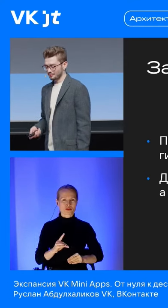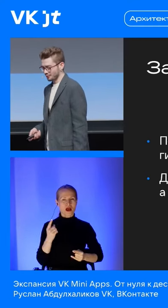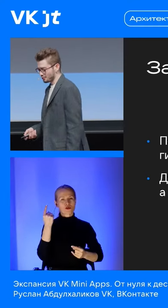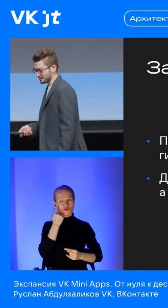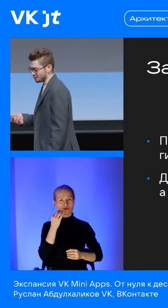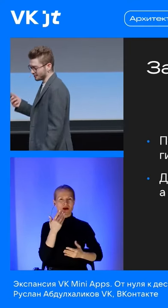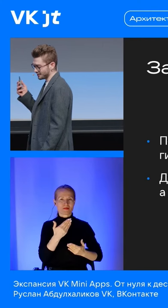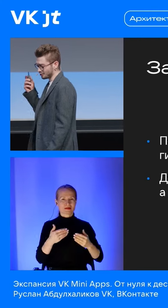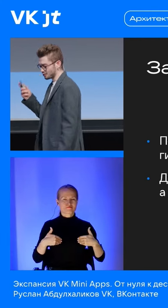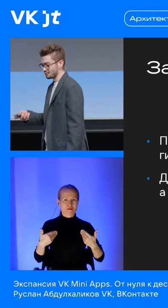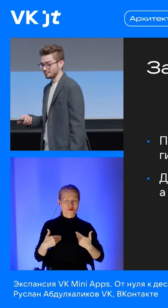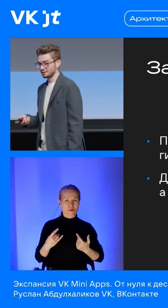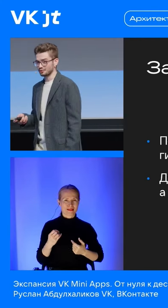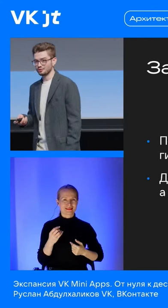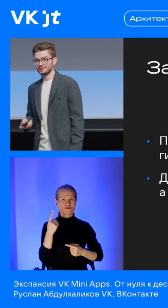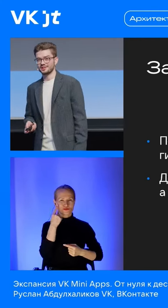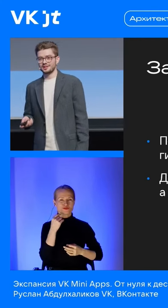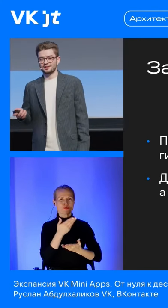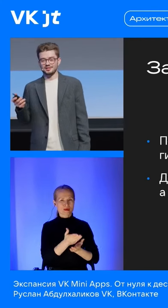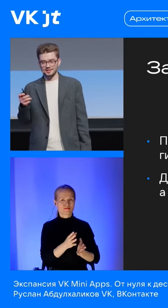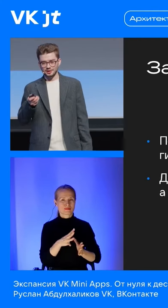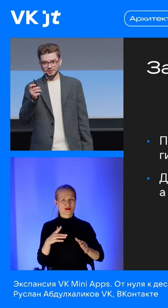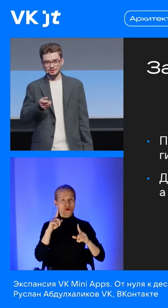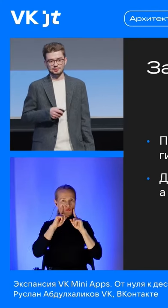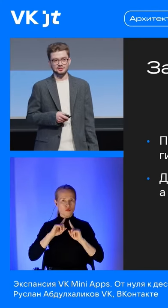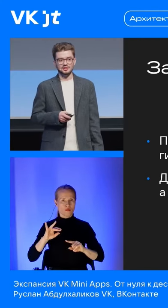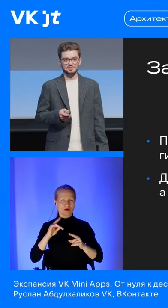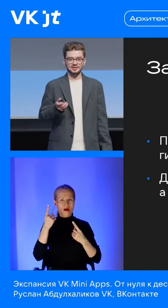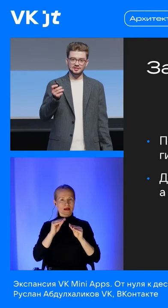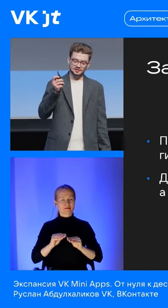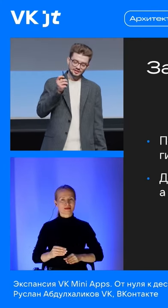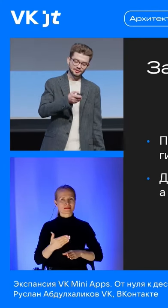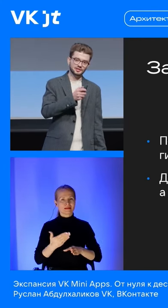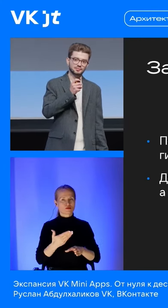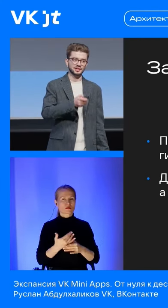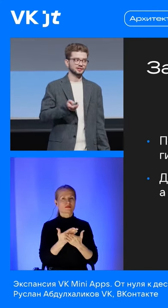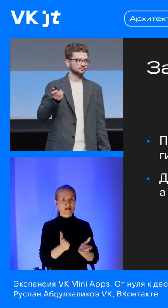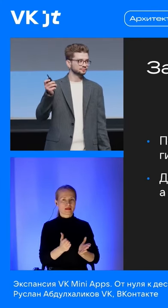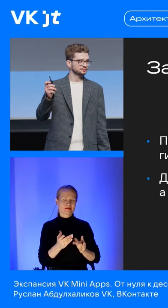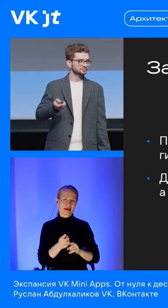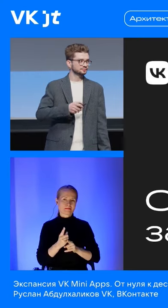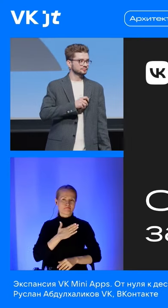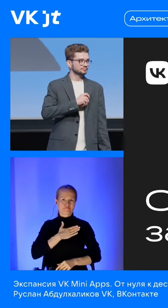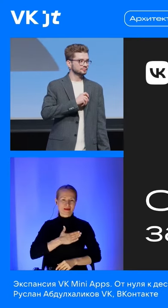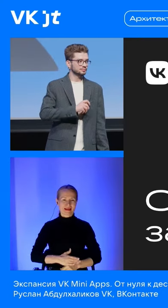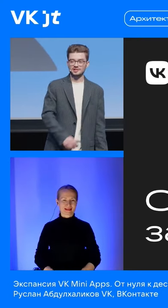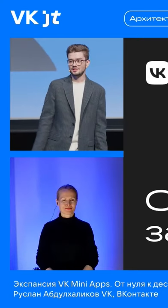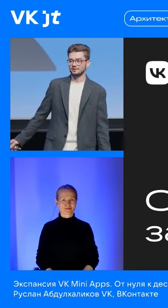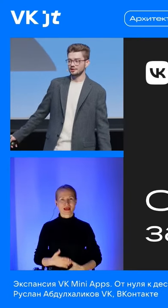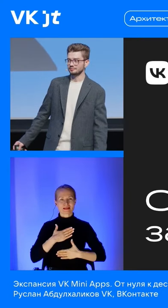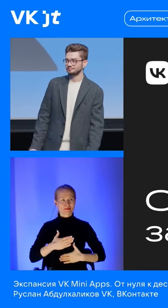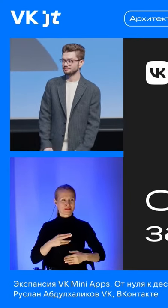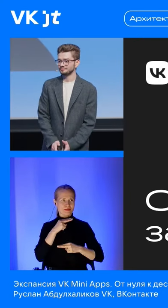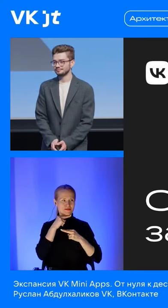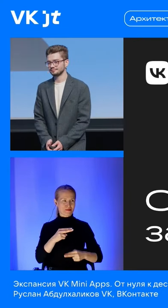думайте об их перформансе, думайте о том, чтобы им было удобно. Разрабатывать инструменты для них действительно приятно. Спасибо